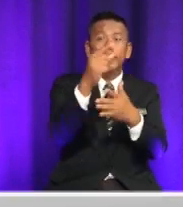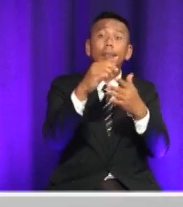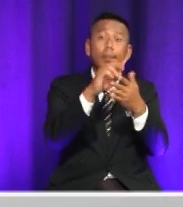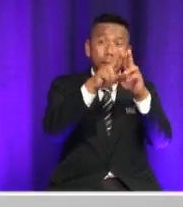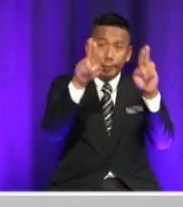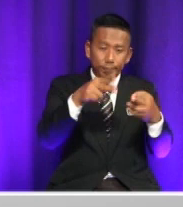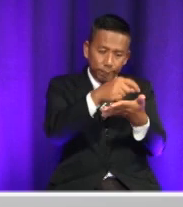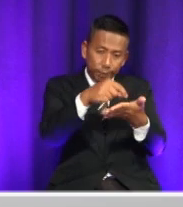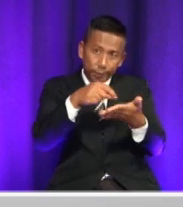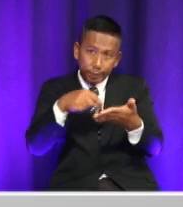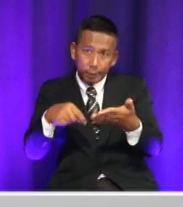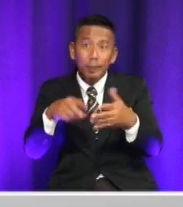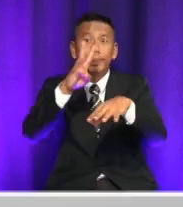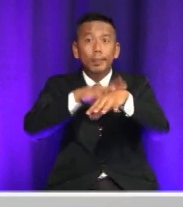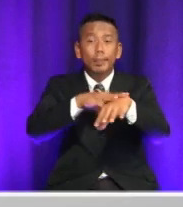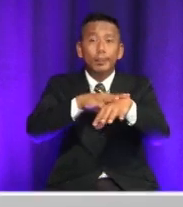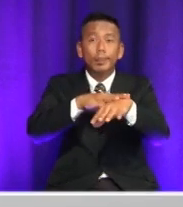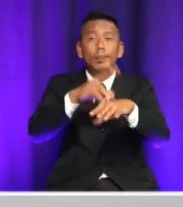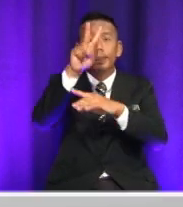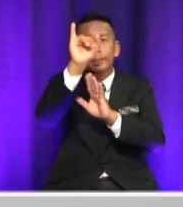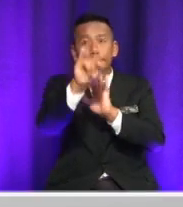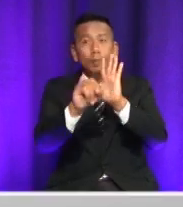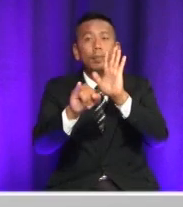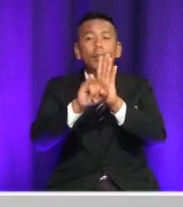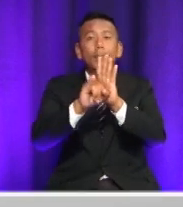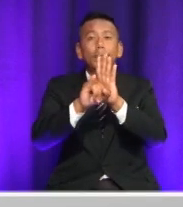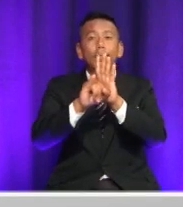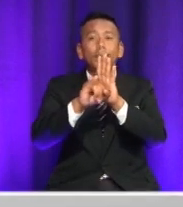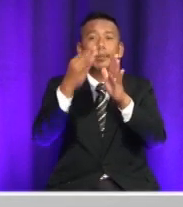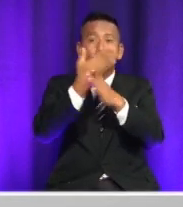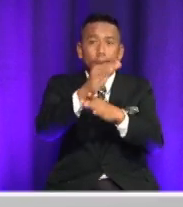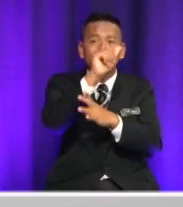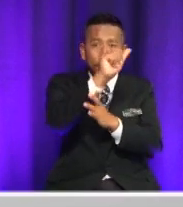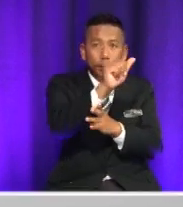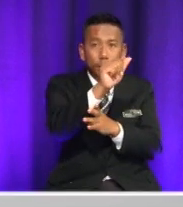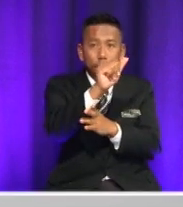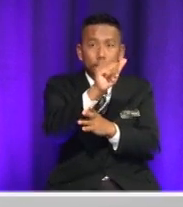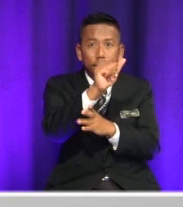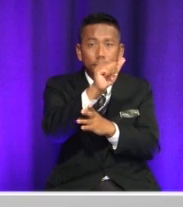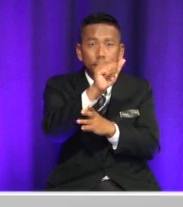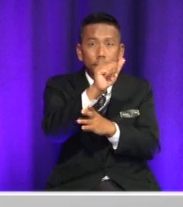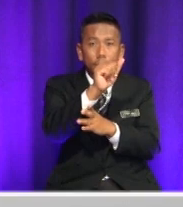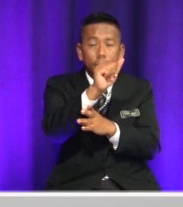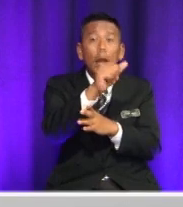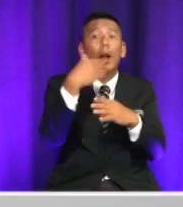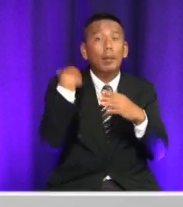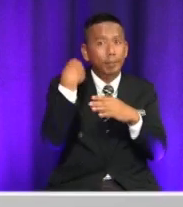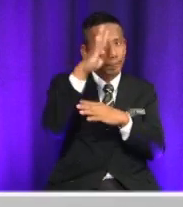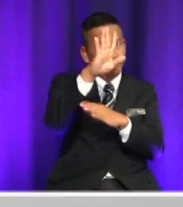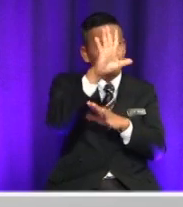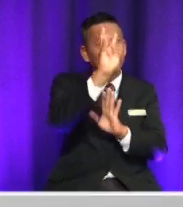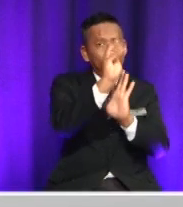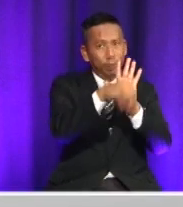magnetnya Masnya yang ditentukan adalah 2 jam gimana bagian I memerlukan 45 menit